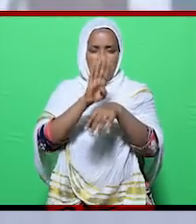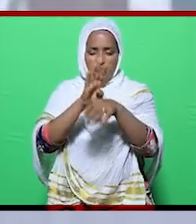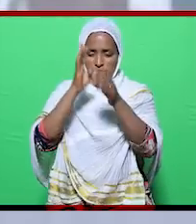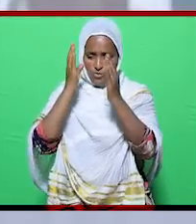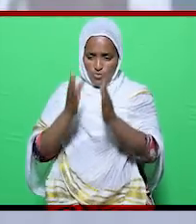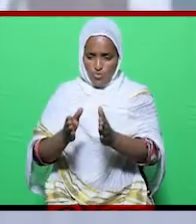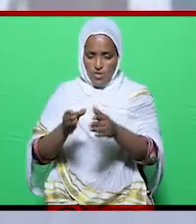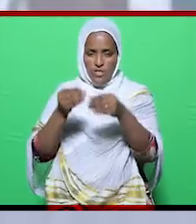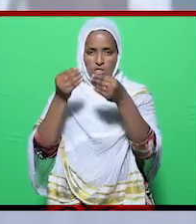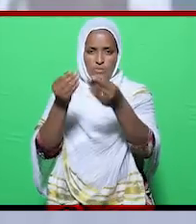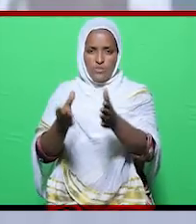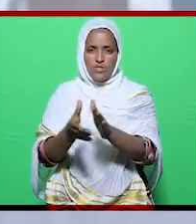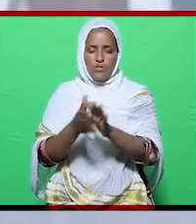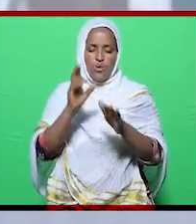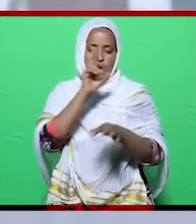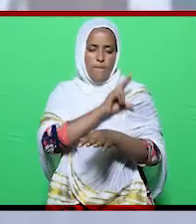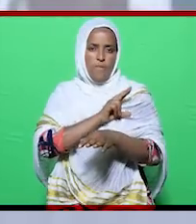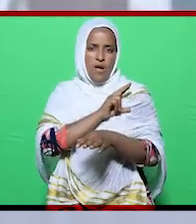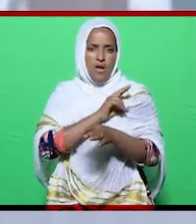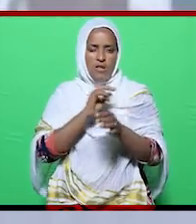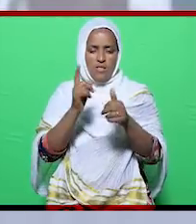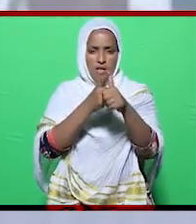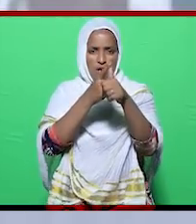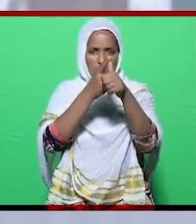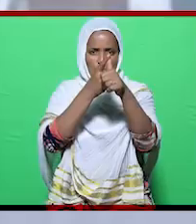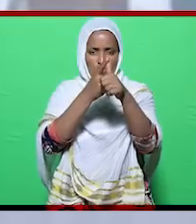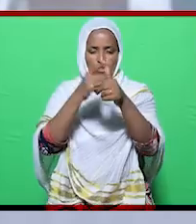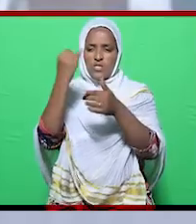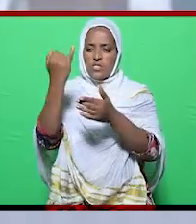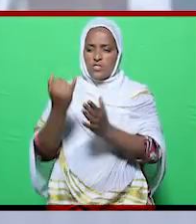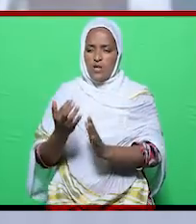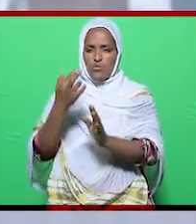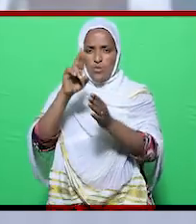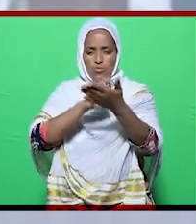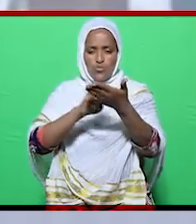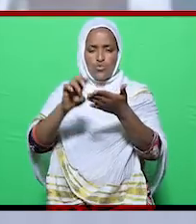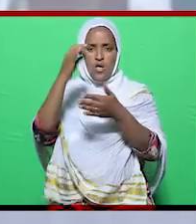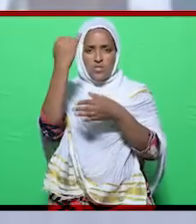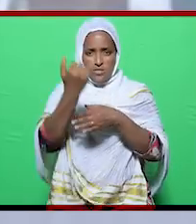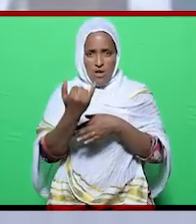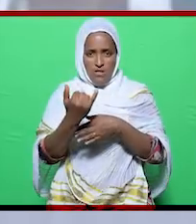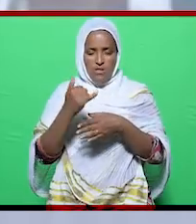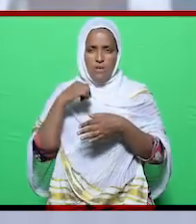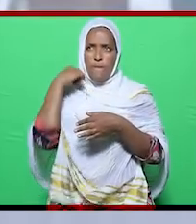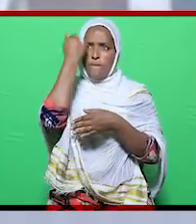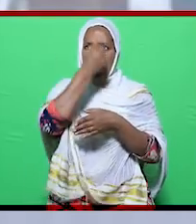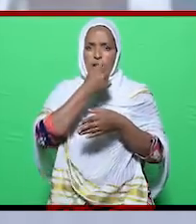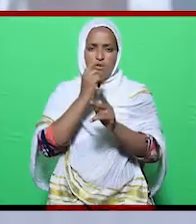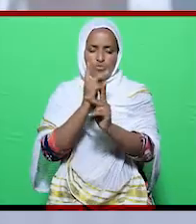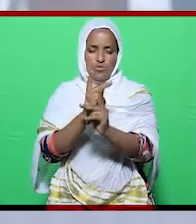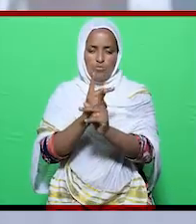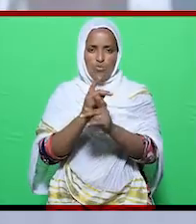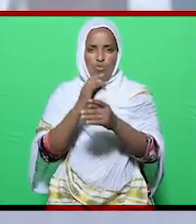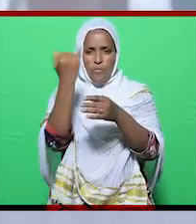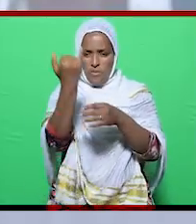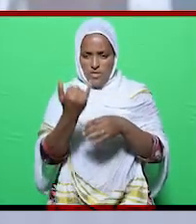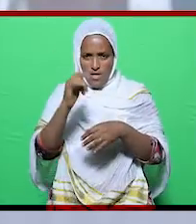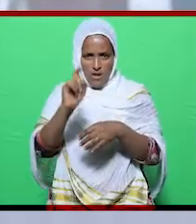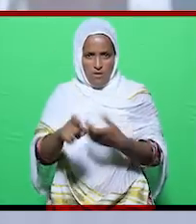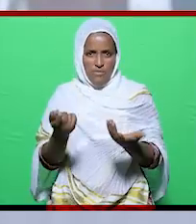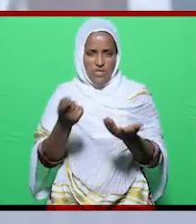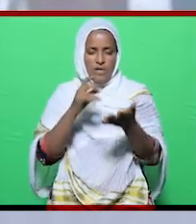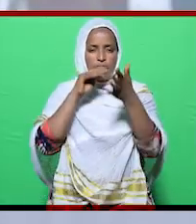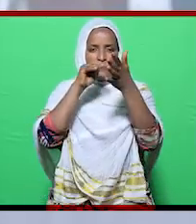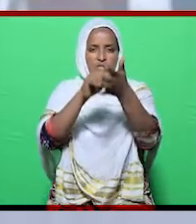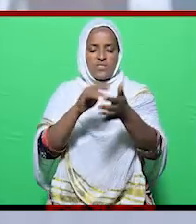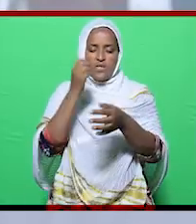ቤተክርስቲያን ከምታተኩርባቸው ባህሪያት አንዱ ሥዕላት ወይም ቅዱሳት ሥዕላት መልካቸው ተጠብቆ መሳል